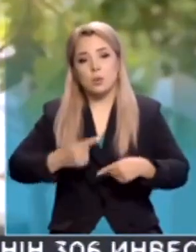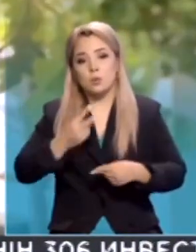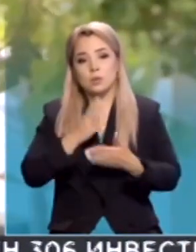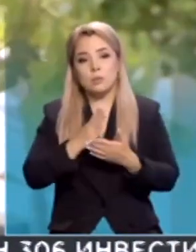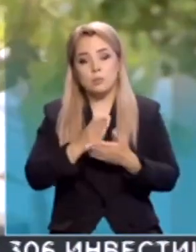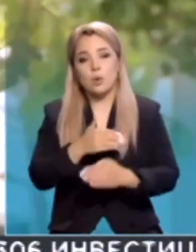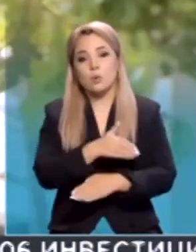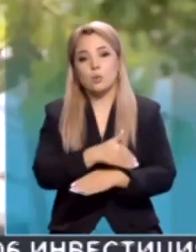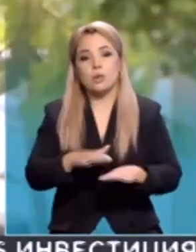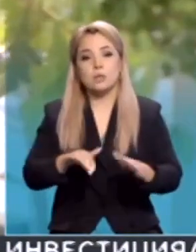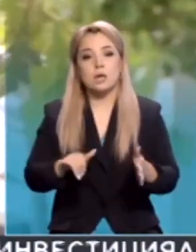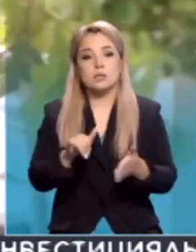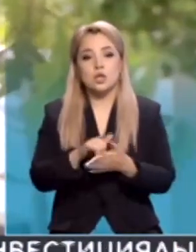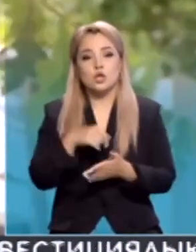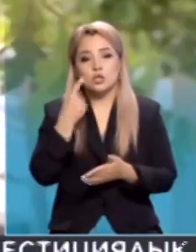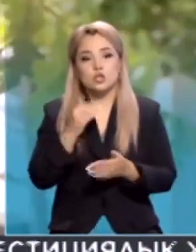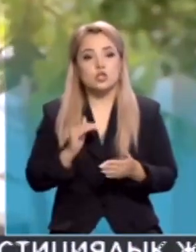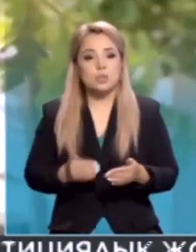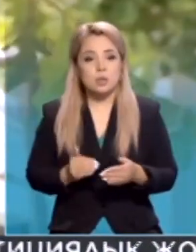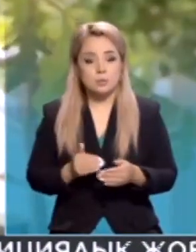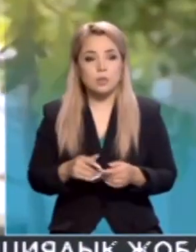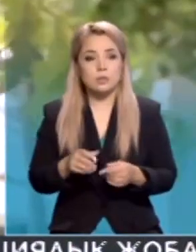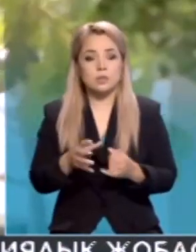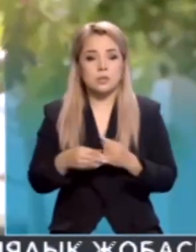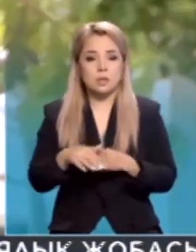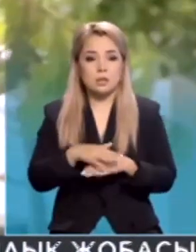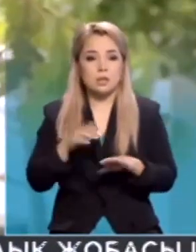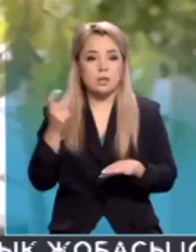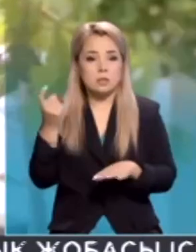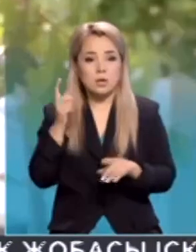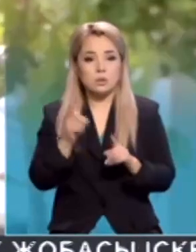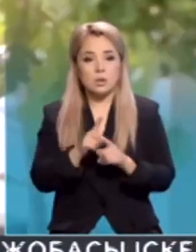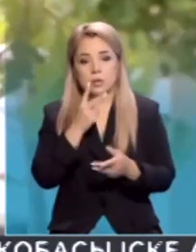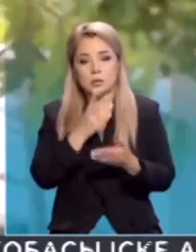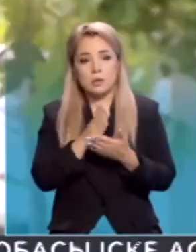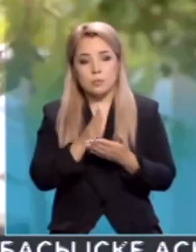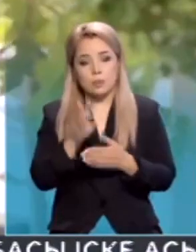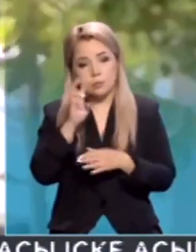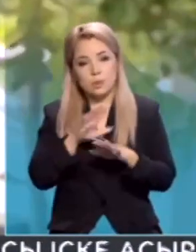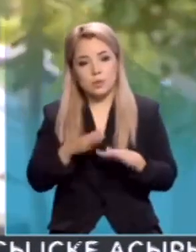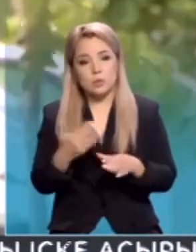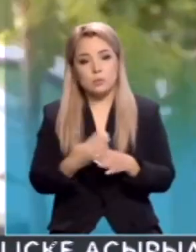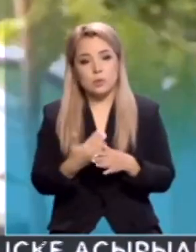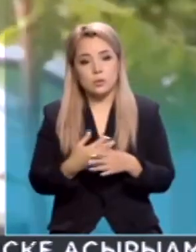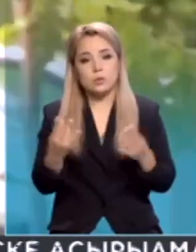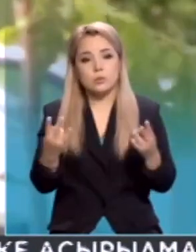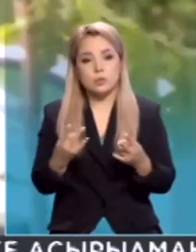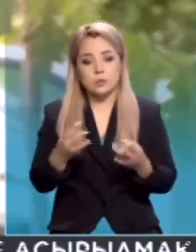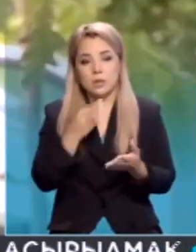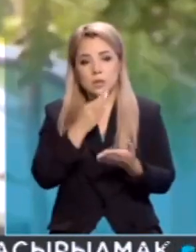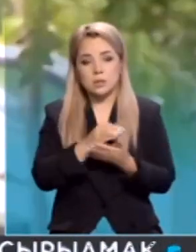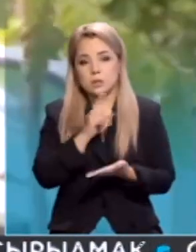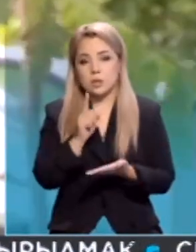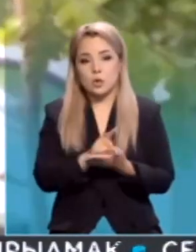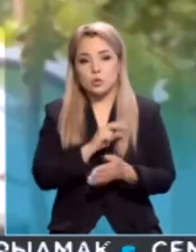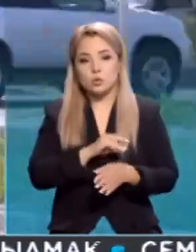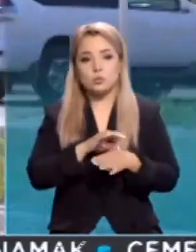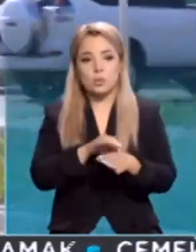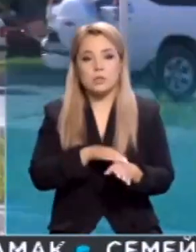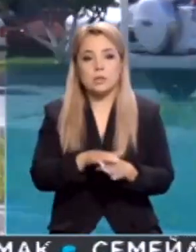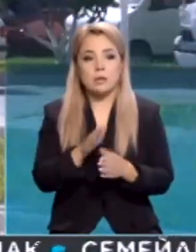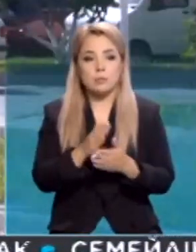Көшелердің бойына орналасқан жеке меншік жер телімдері бар. Сол жер телімдерді мемлекеттік мұқтаждыққа қайтару бойынша тиісті жұмыстар атқарылып